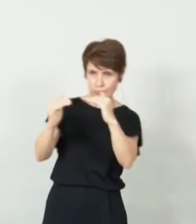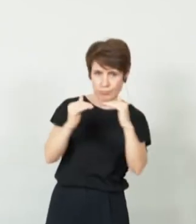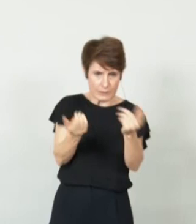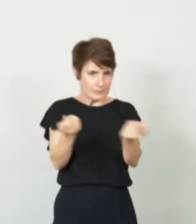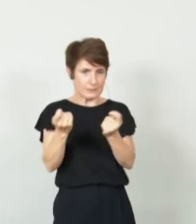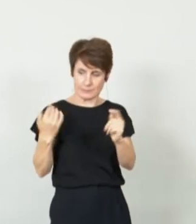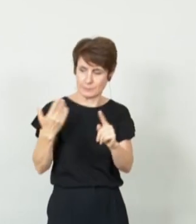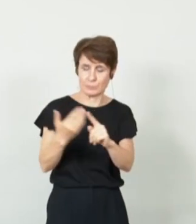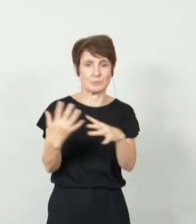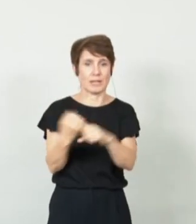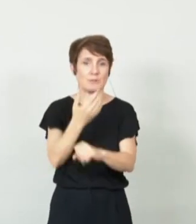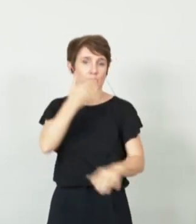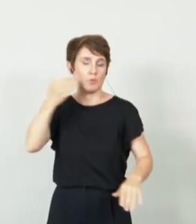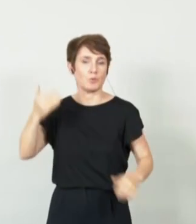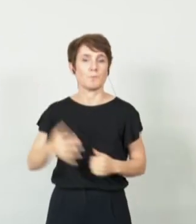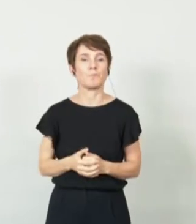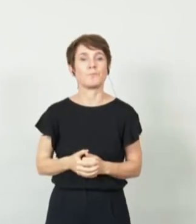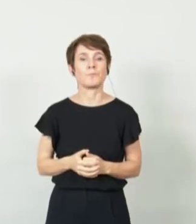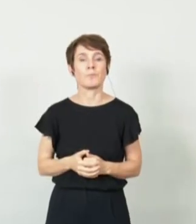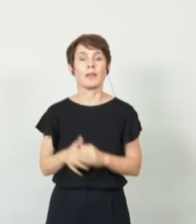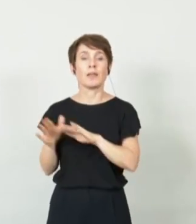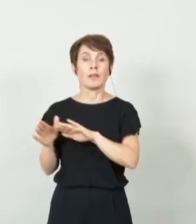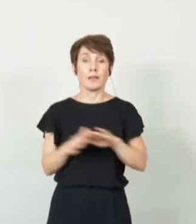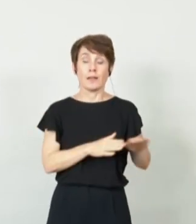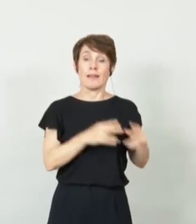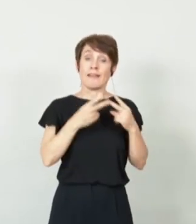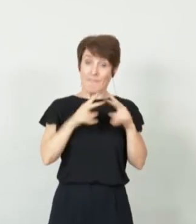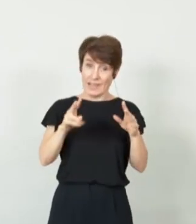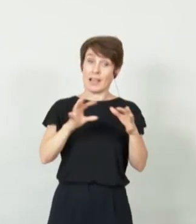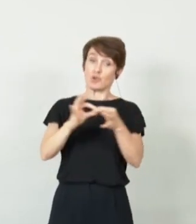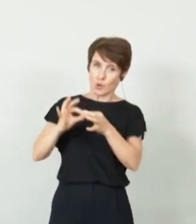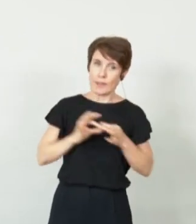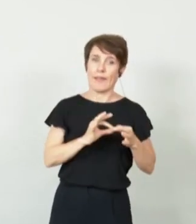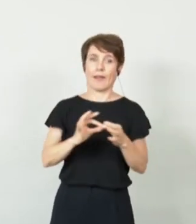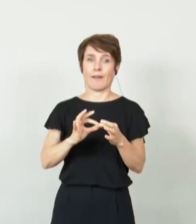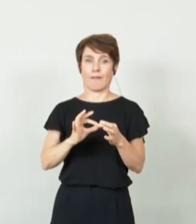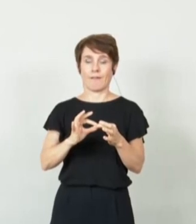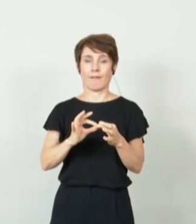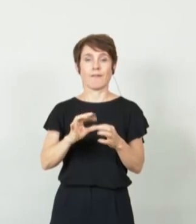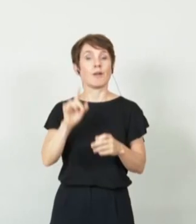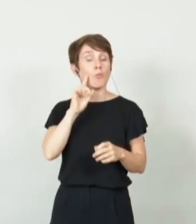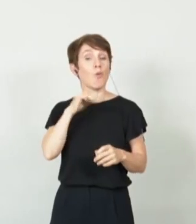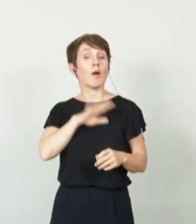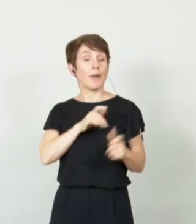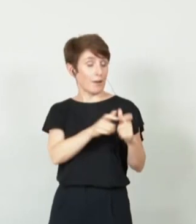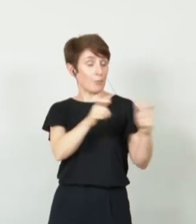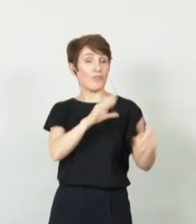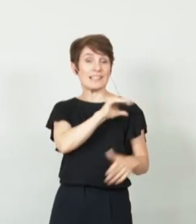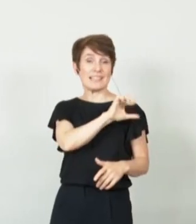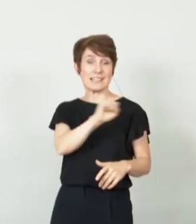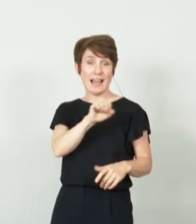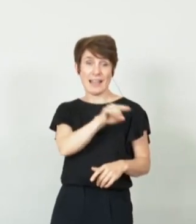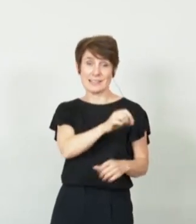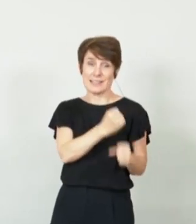une ville solidaire ou le Centre Communal d'Action Sociale à jouer au quotidien